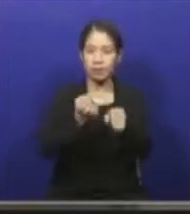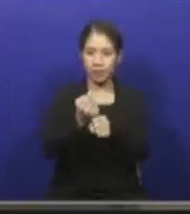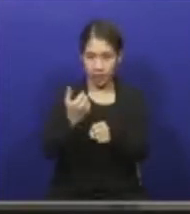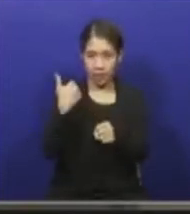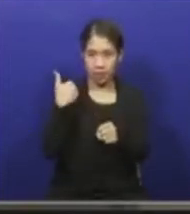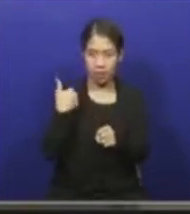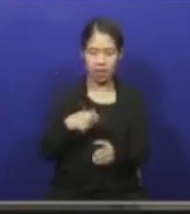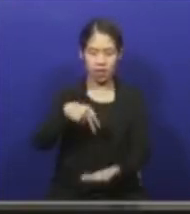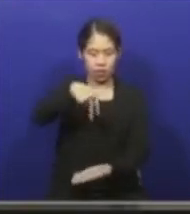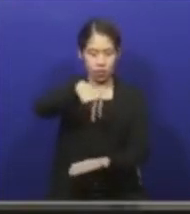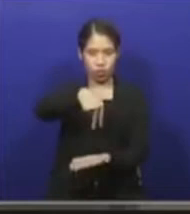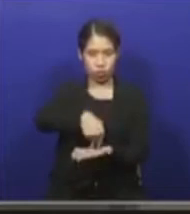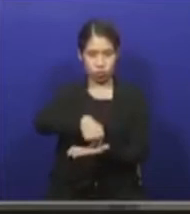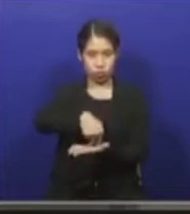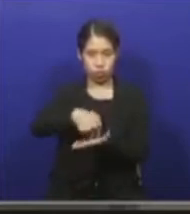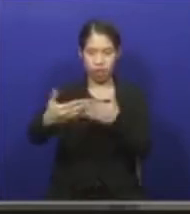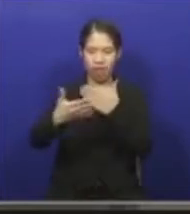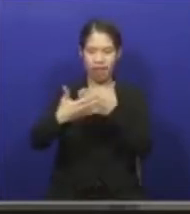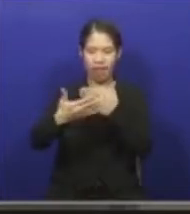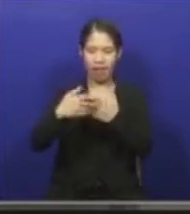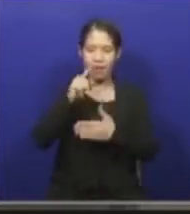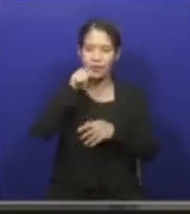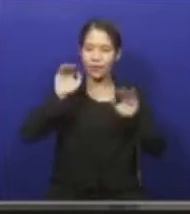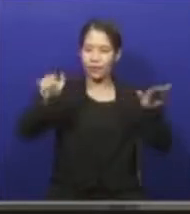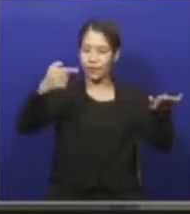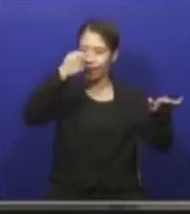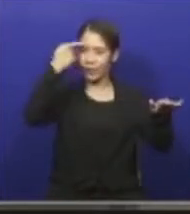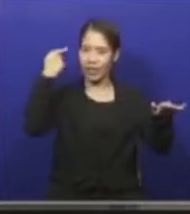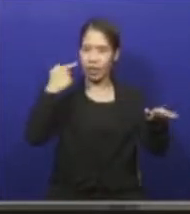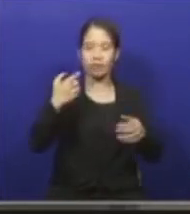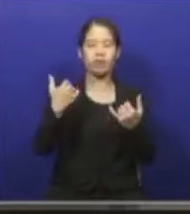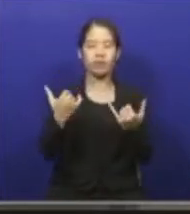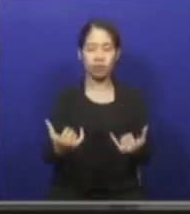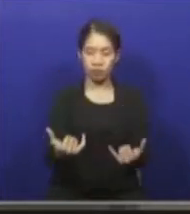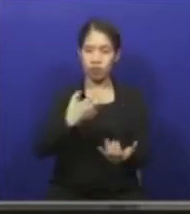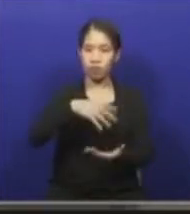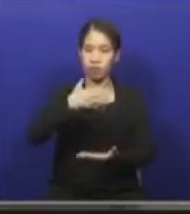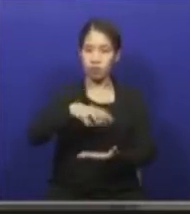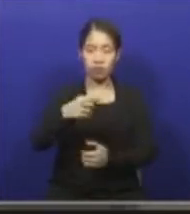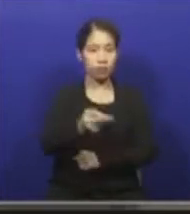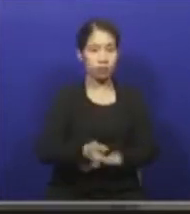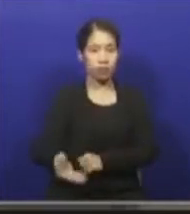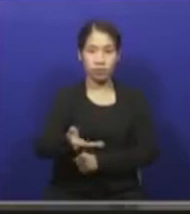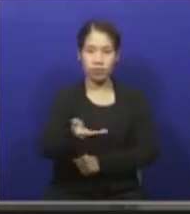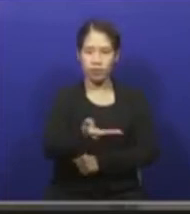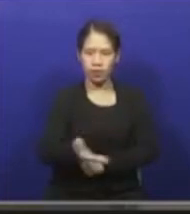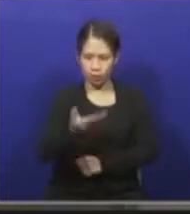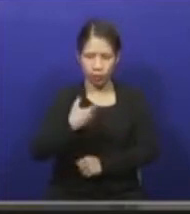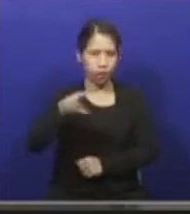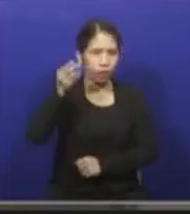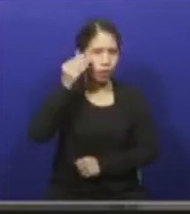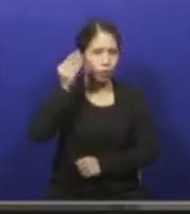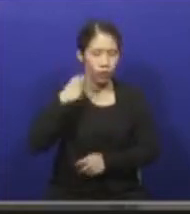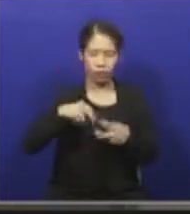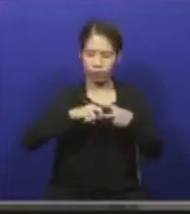ไล่กาเอาไว้ใช้งานตั้งแต่อดีตกาลจากเรื่องนี้ครับสอนให้พวกเรารู้ว่าพวกเราได้จมปลัก อยู่กับปัญหาการทุจริตคอร์รั